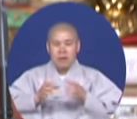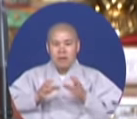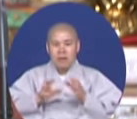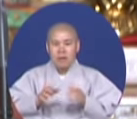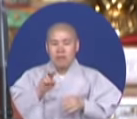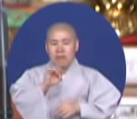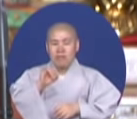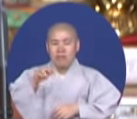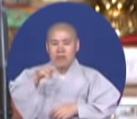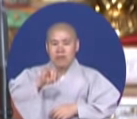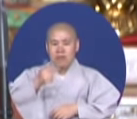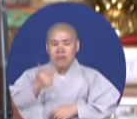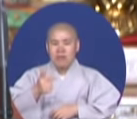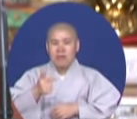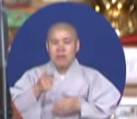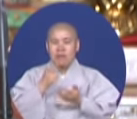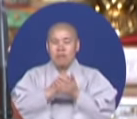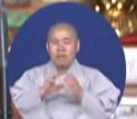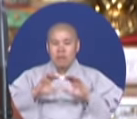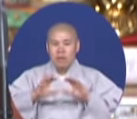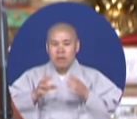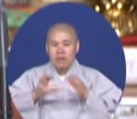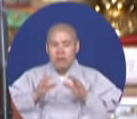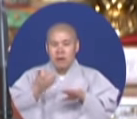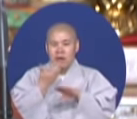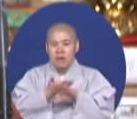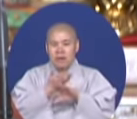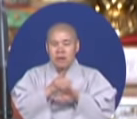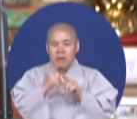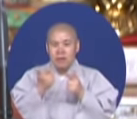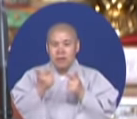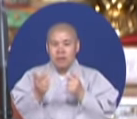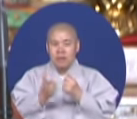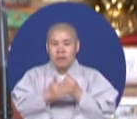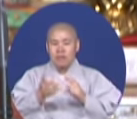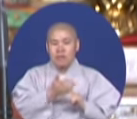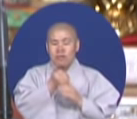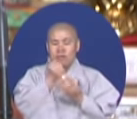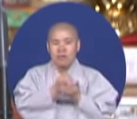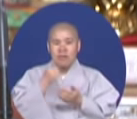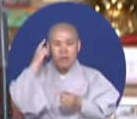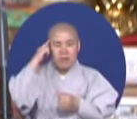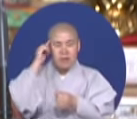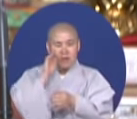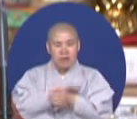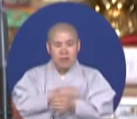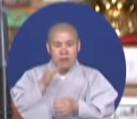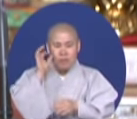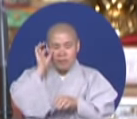미진과 법계가 조금도 다른 게 아니에요. 그래서 부처님의 지혜를 보면